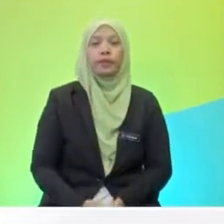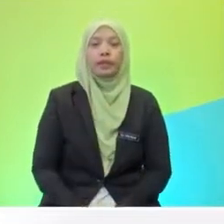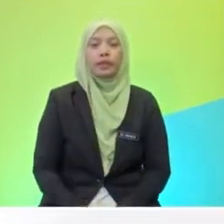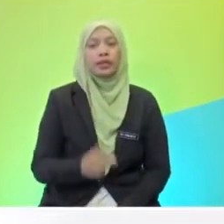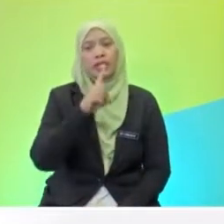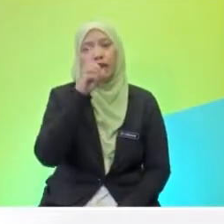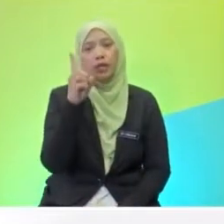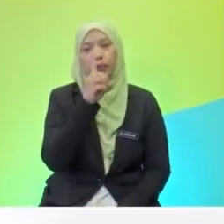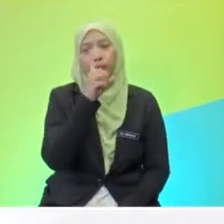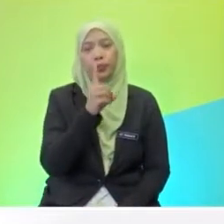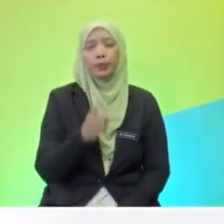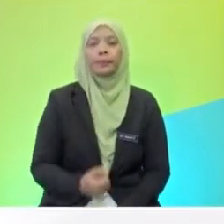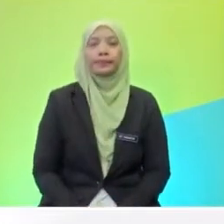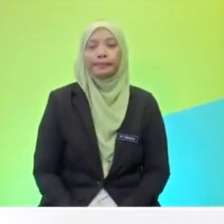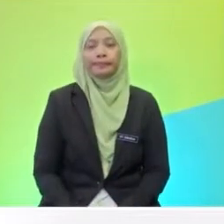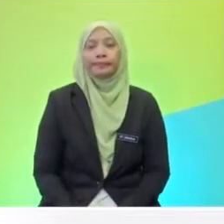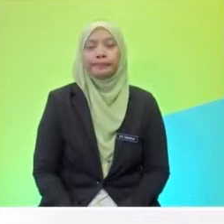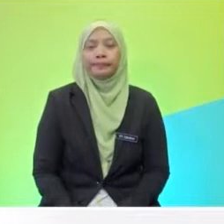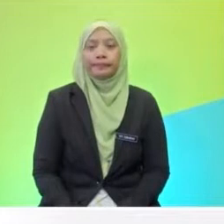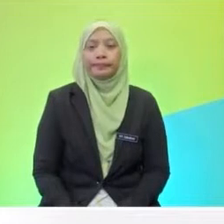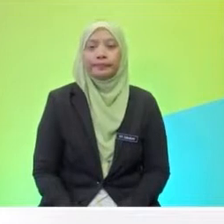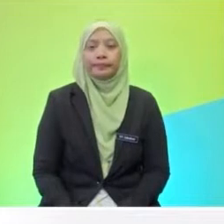selalu selalu juga